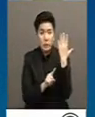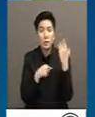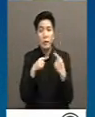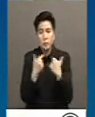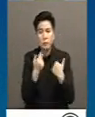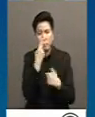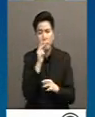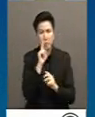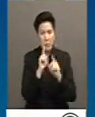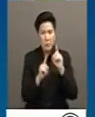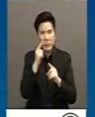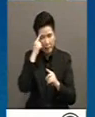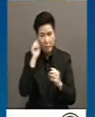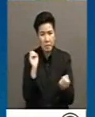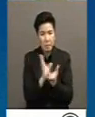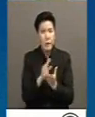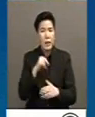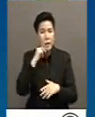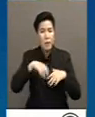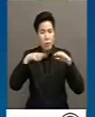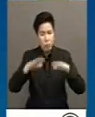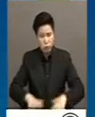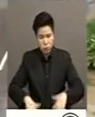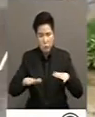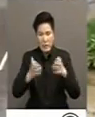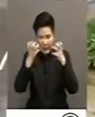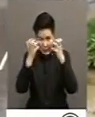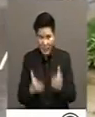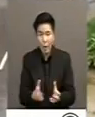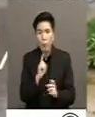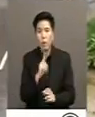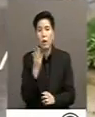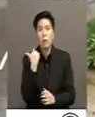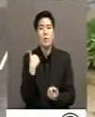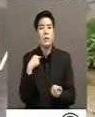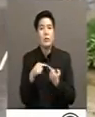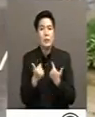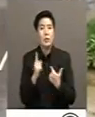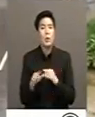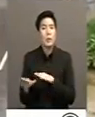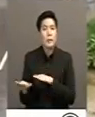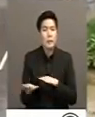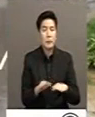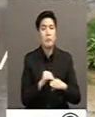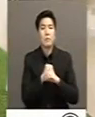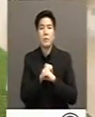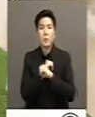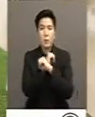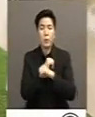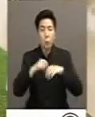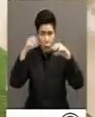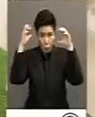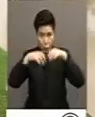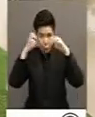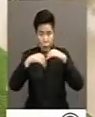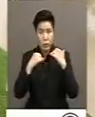การประเมินกันนะครับว่าจะทำให้สถานการณ์นั้นยิ่งเลวร้ายลงไปครับเพราะฉะนั้นณเวลานี้ต้องเตรียมตั้งรับกับฝนที่จะตกลงมา